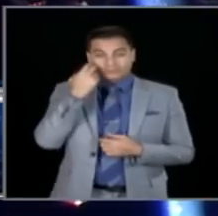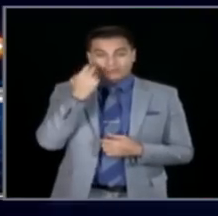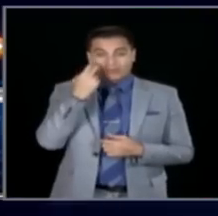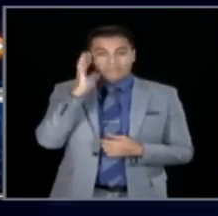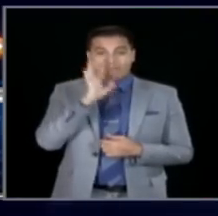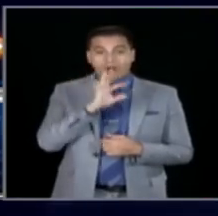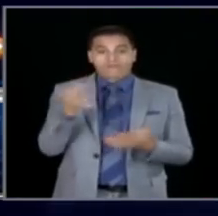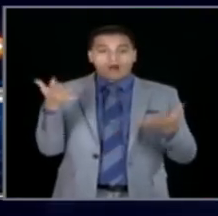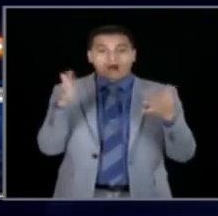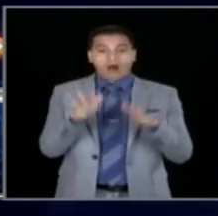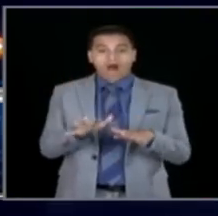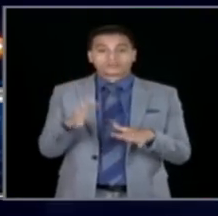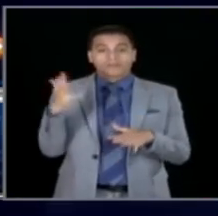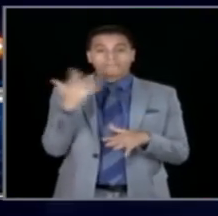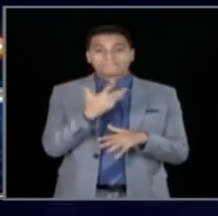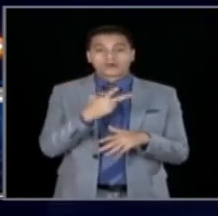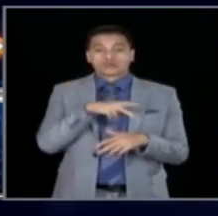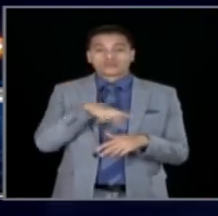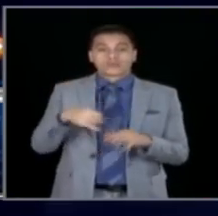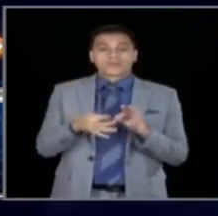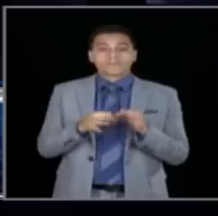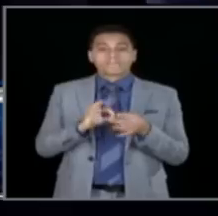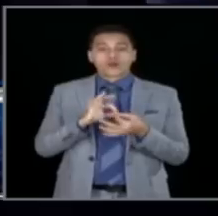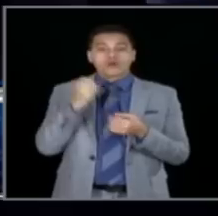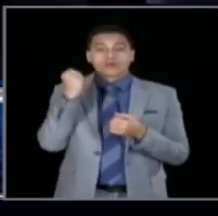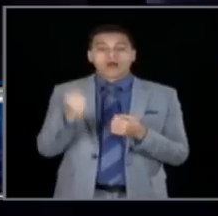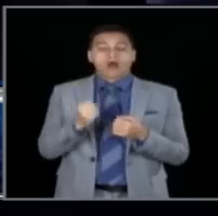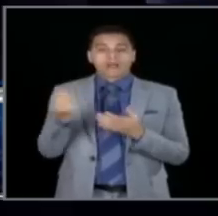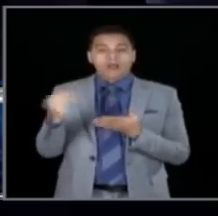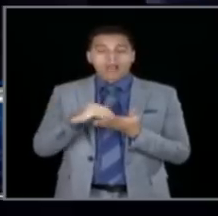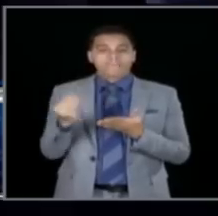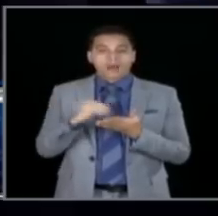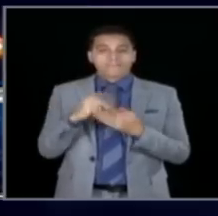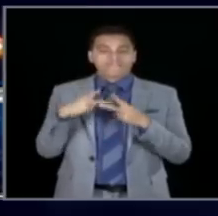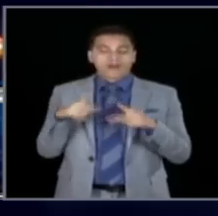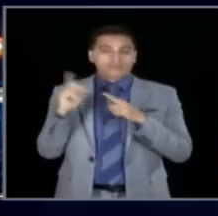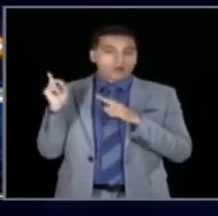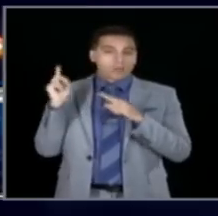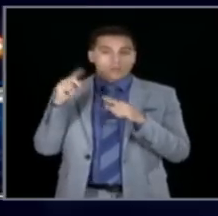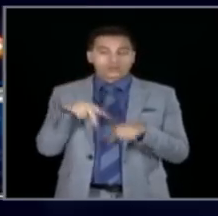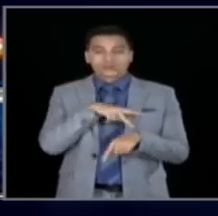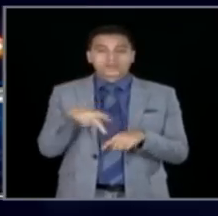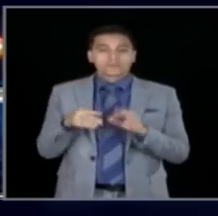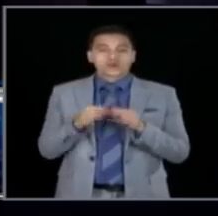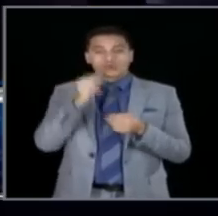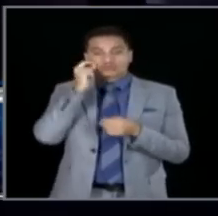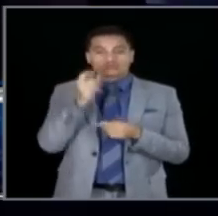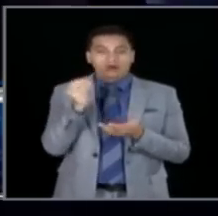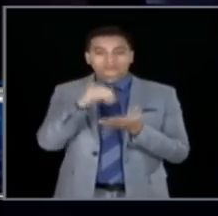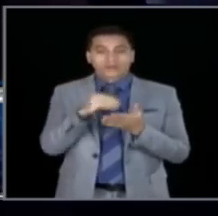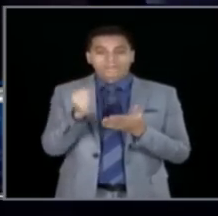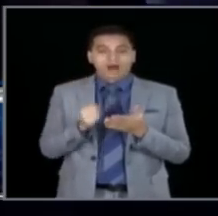أكتر من 800 مليون راكب منذ افتتاحه لحد النهاردة.